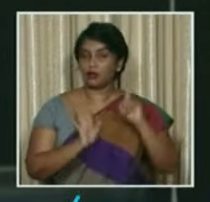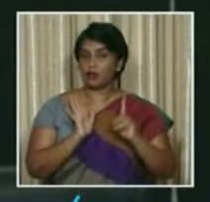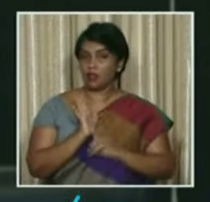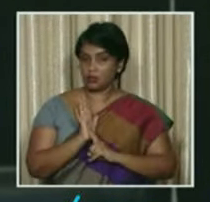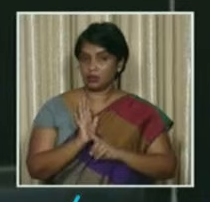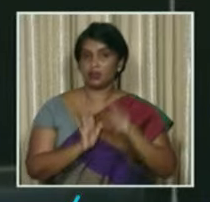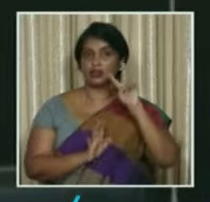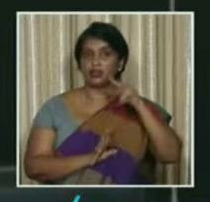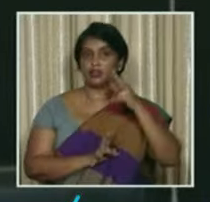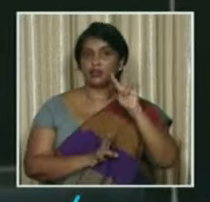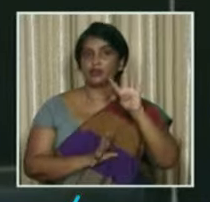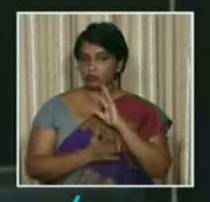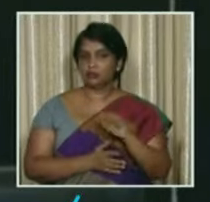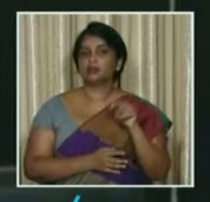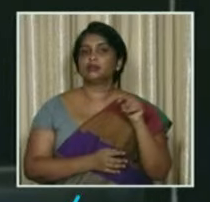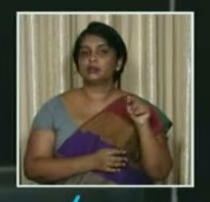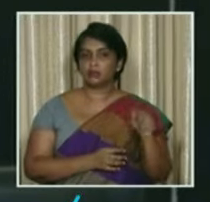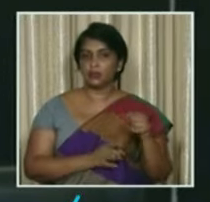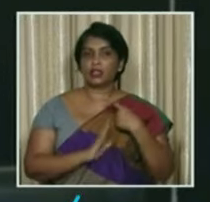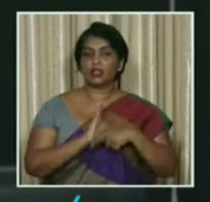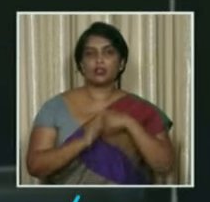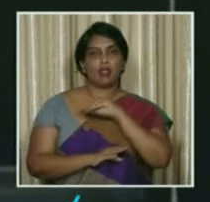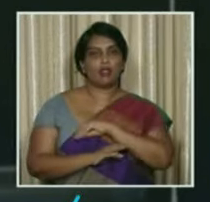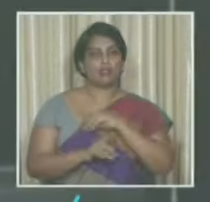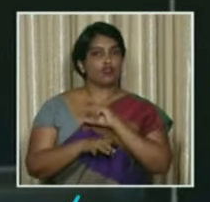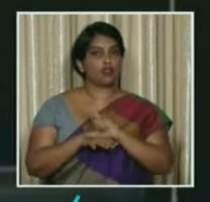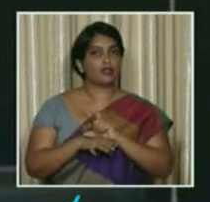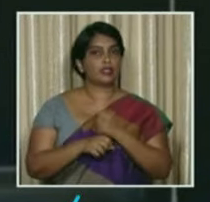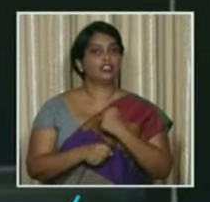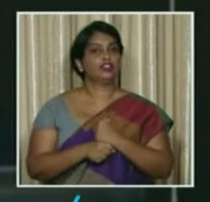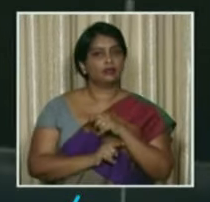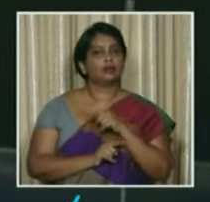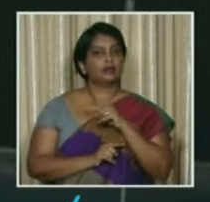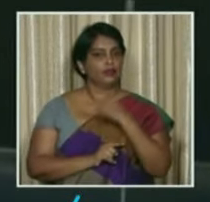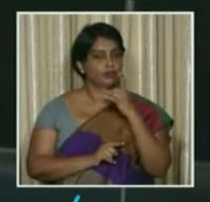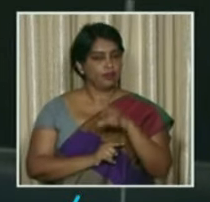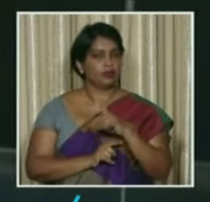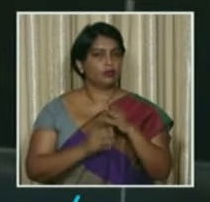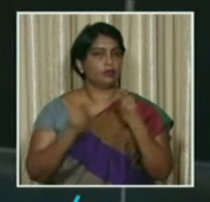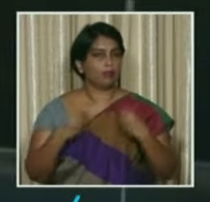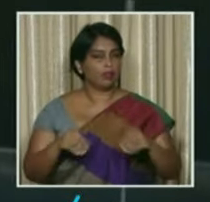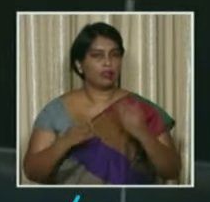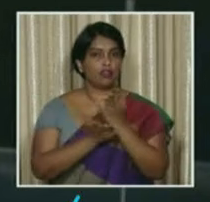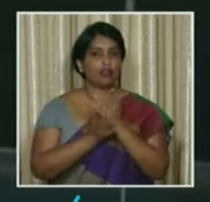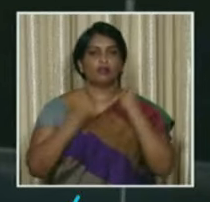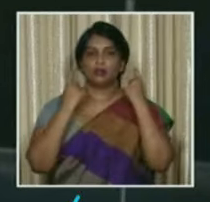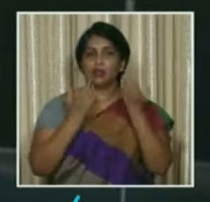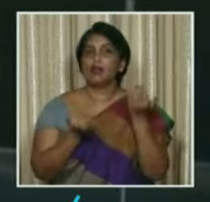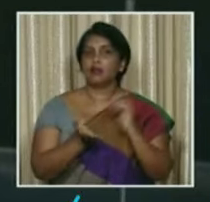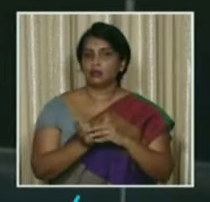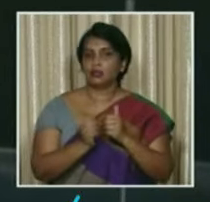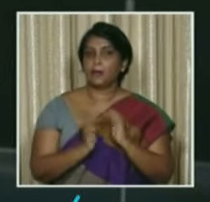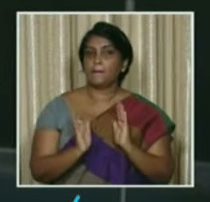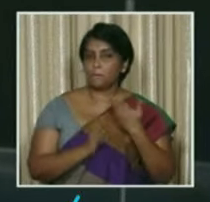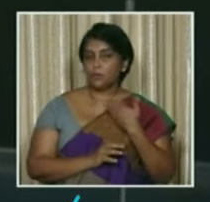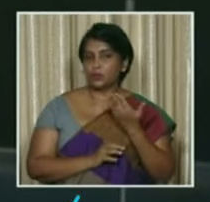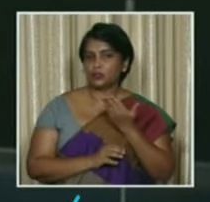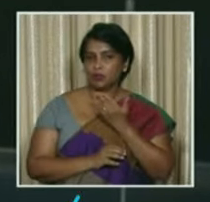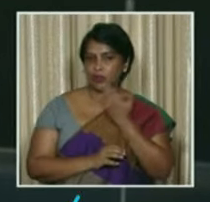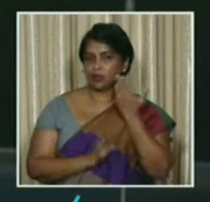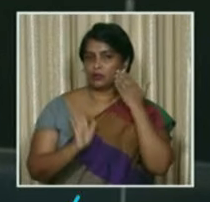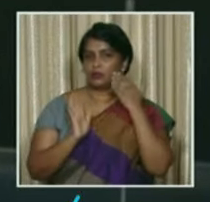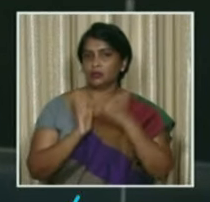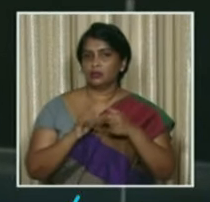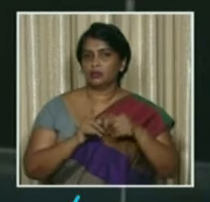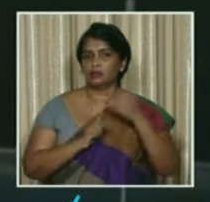31,85,224 රජයට අය කරගත්ත බව දේශීය ආදායම් කොමසාරිස් ජෙනරාල් වරිය වාර්තා කරලා තියෙනවා. සැහැල්ලුම්රි ව්‍යාපෘතිය නැවත ආරම්භ කිරීමේ හැකියාව පිළිබඳව